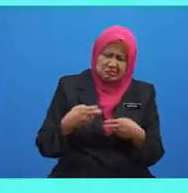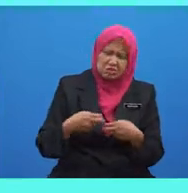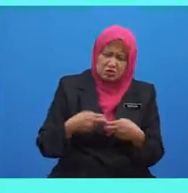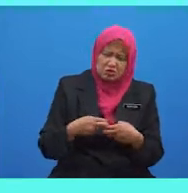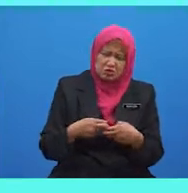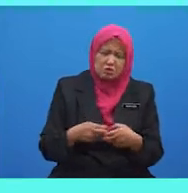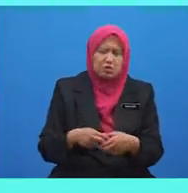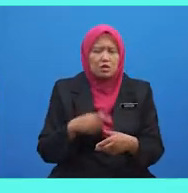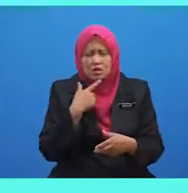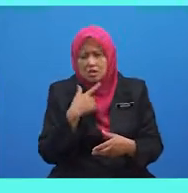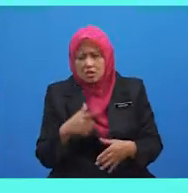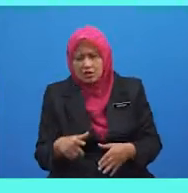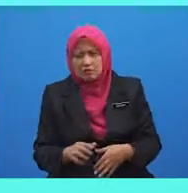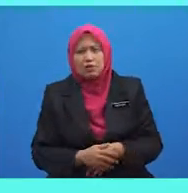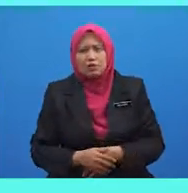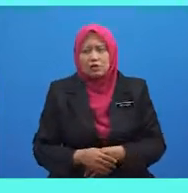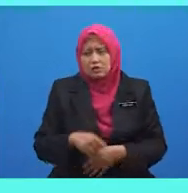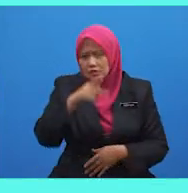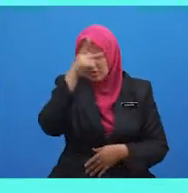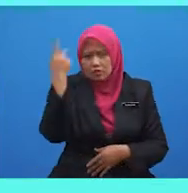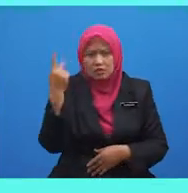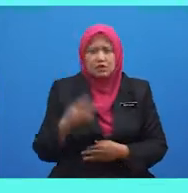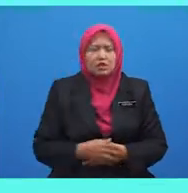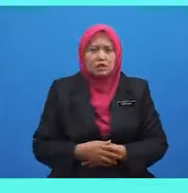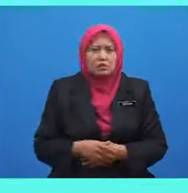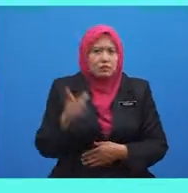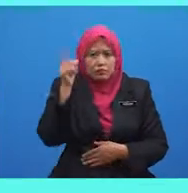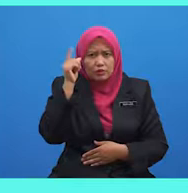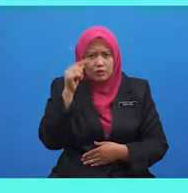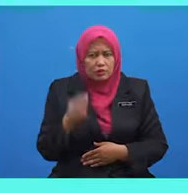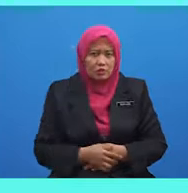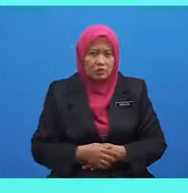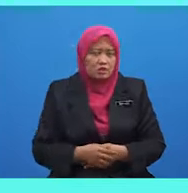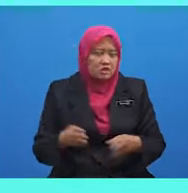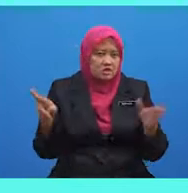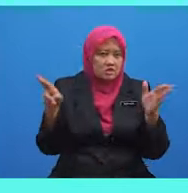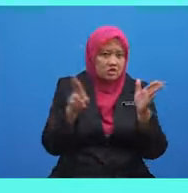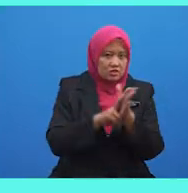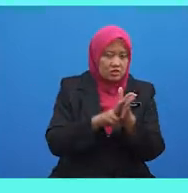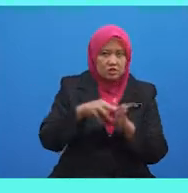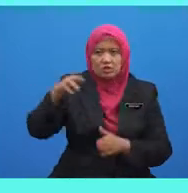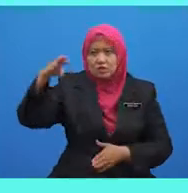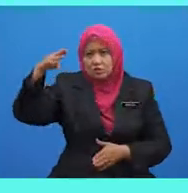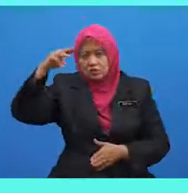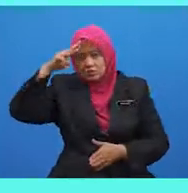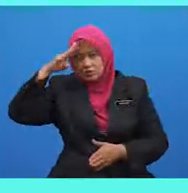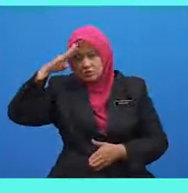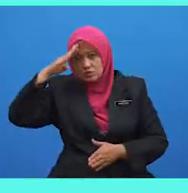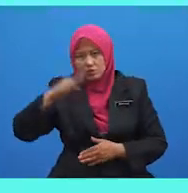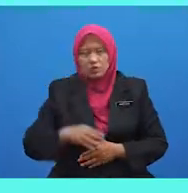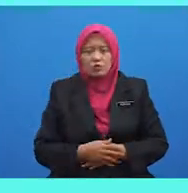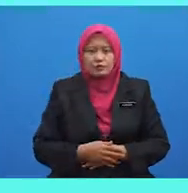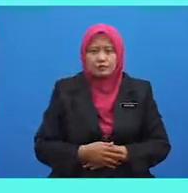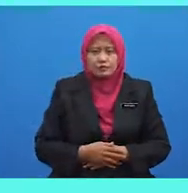dan berlanjutan apabila Portugis turut menghantar serangan balas terhadap Johor kerana adanya Pakatan Johor dan